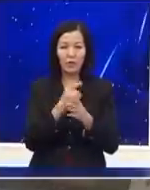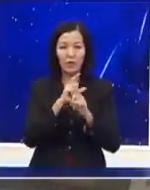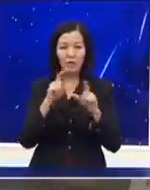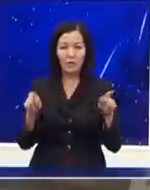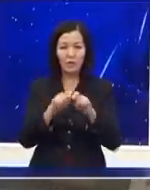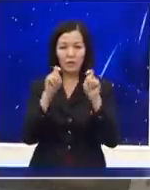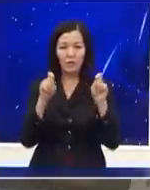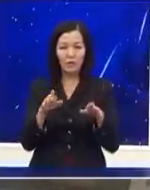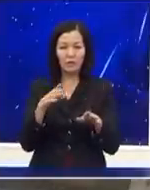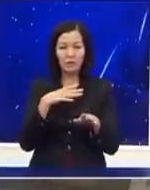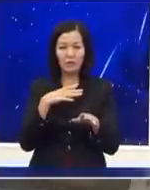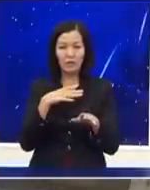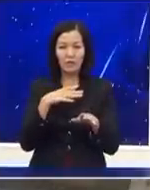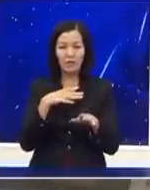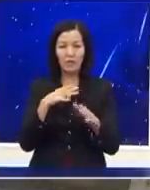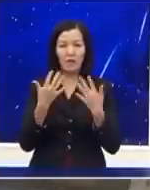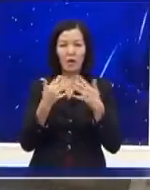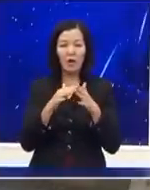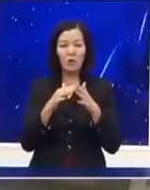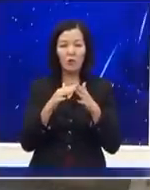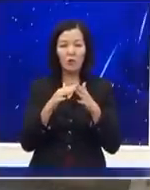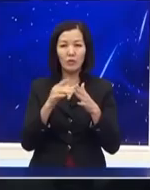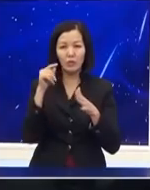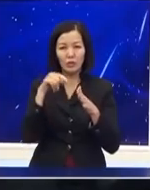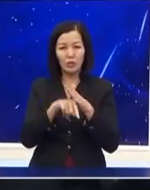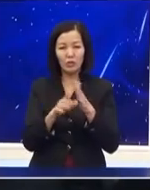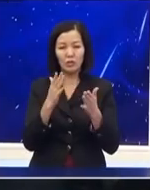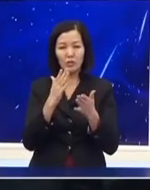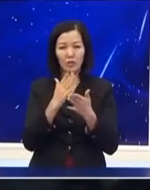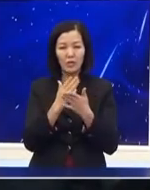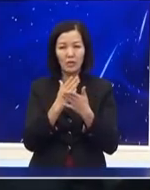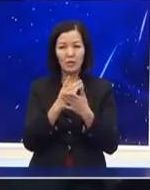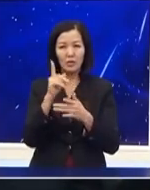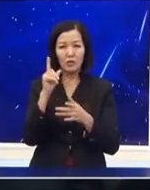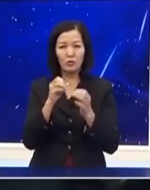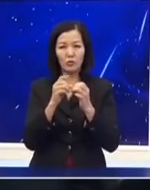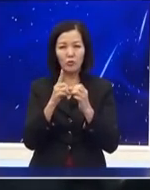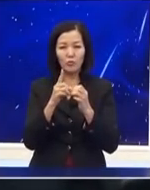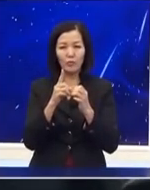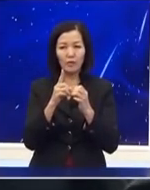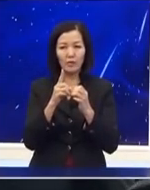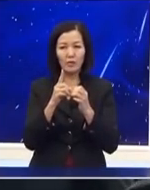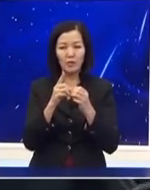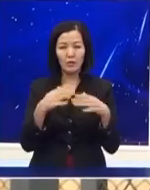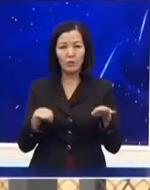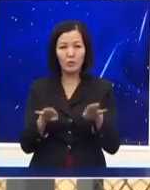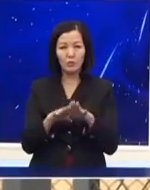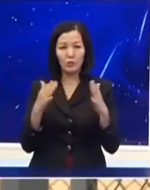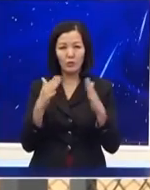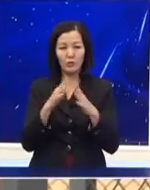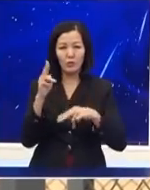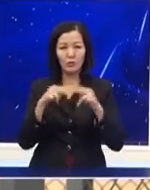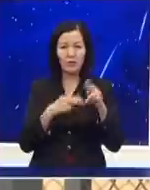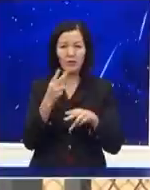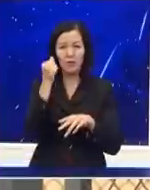мына жерде. Біз осы ауылдың өзінде, мына Нарынқол ауылының өзінде 111 осындай үйлер салдық. 2 жылдың